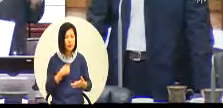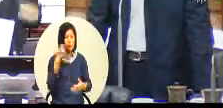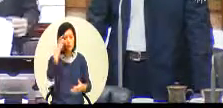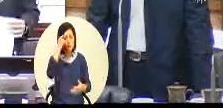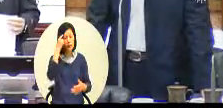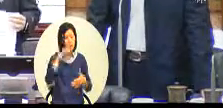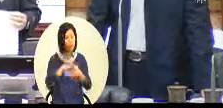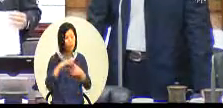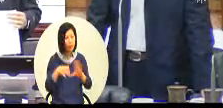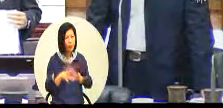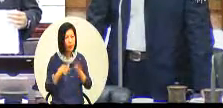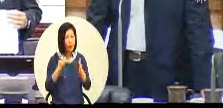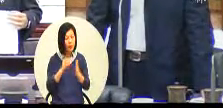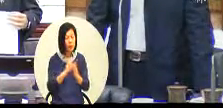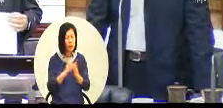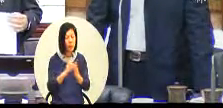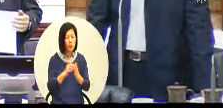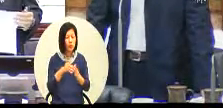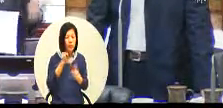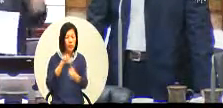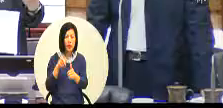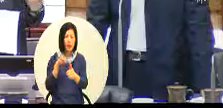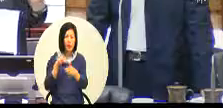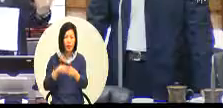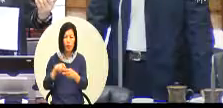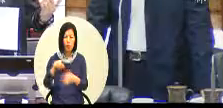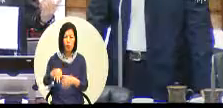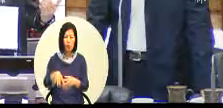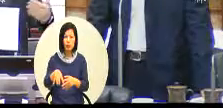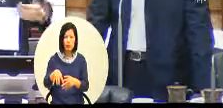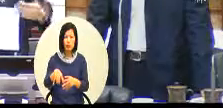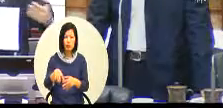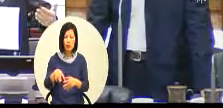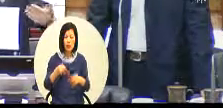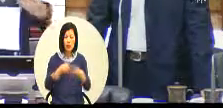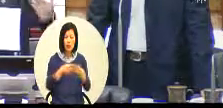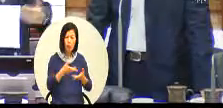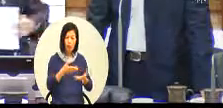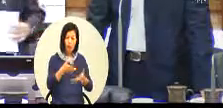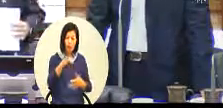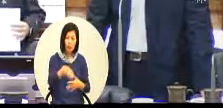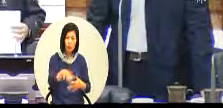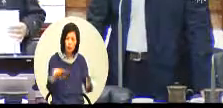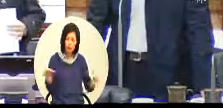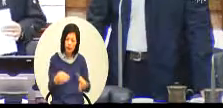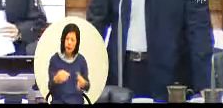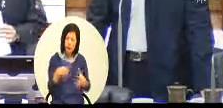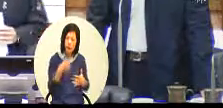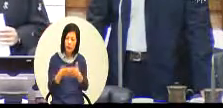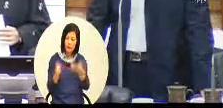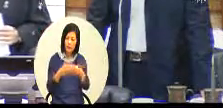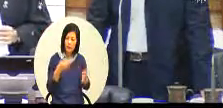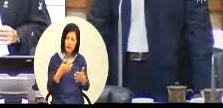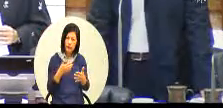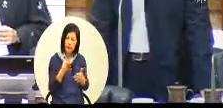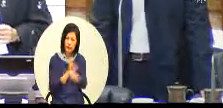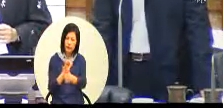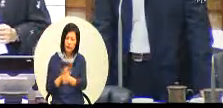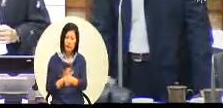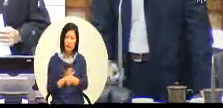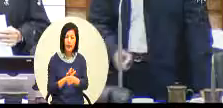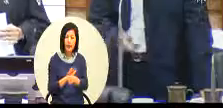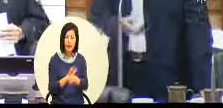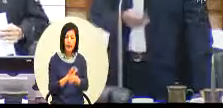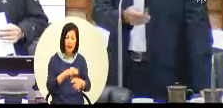我们文化局跟我们的阳光单位，我们的公务单位是不是一起来协助？至少把